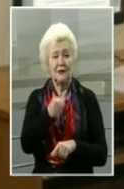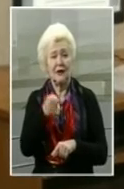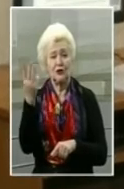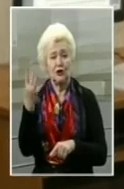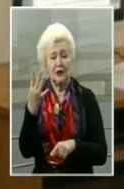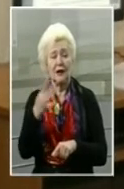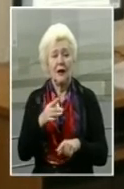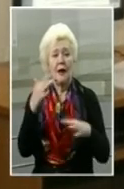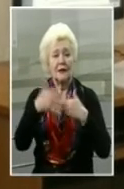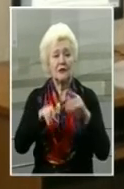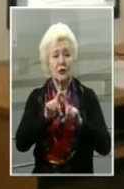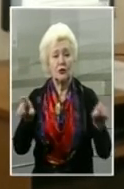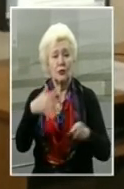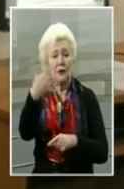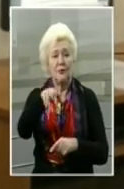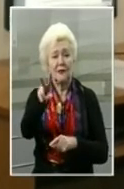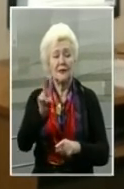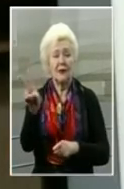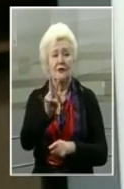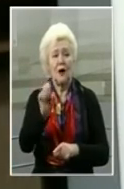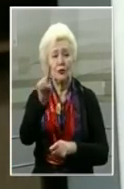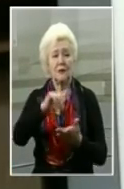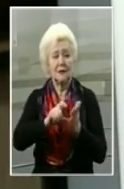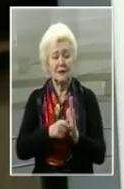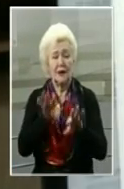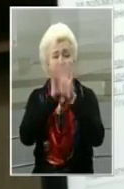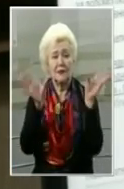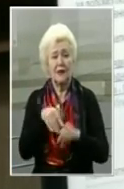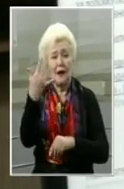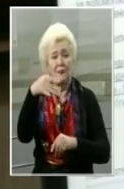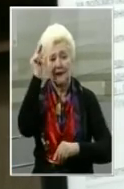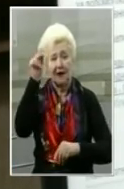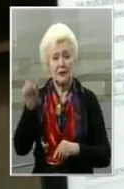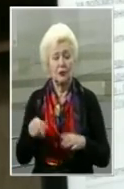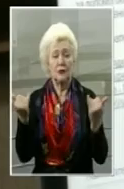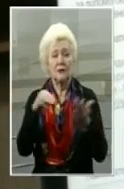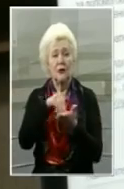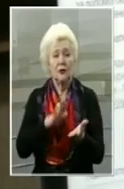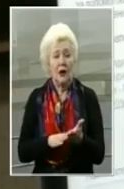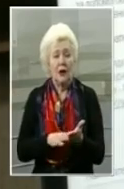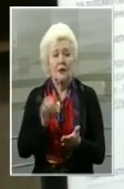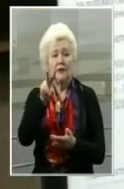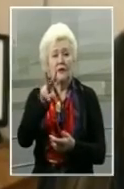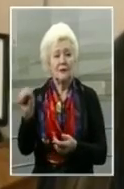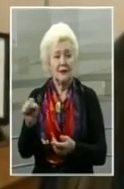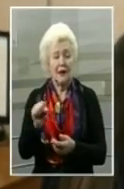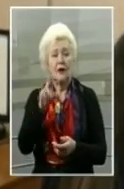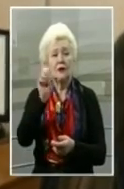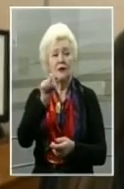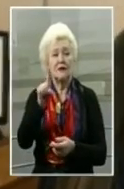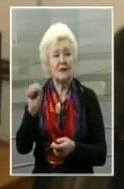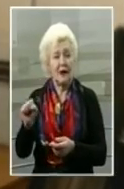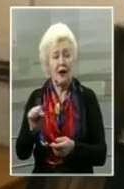У Херсонській школі номер 52 два 11 класи, загалом 50 учнів. Сьогодні реєструються 11А. Після